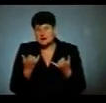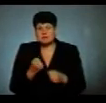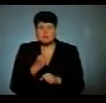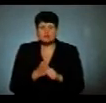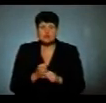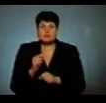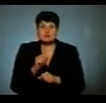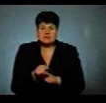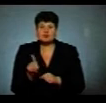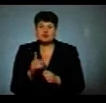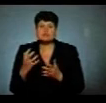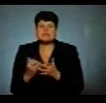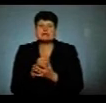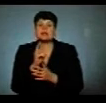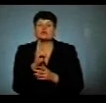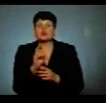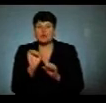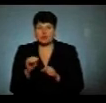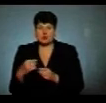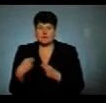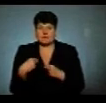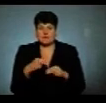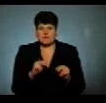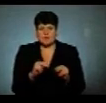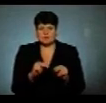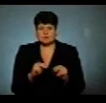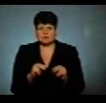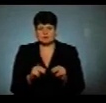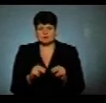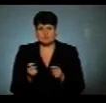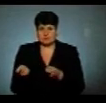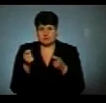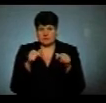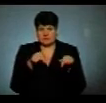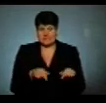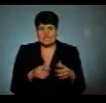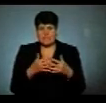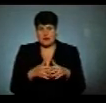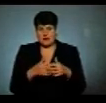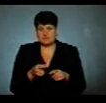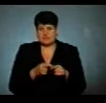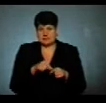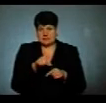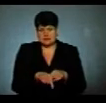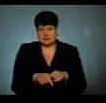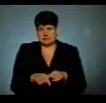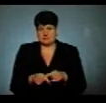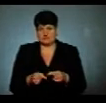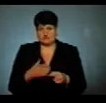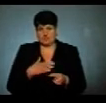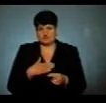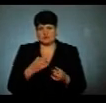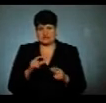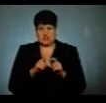з тим, щоб знайти постачальники, які могли би забезпечити придбання і поставку цих апаратів для потреб наших медичних